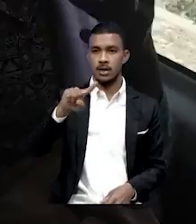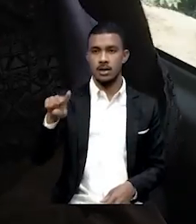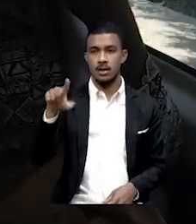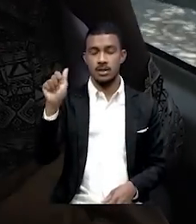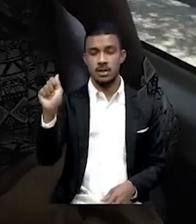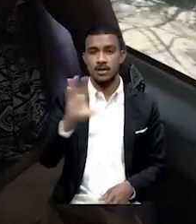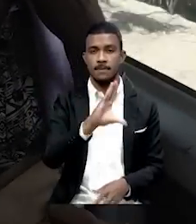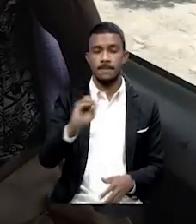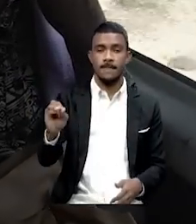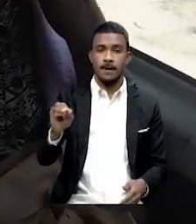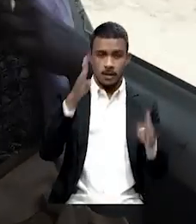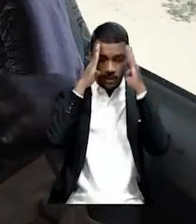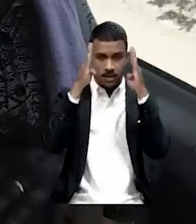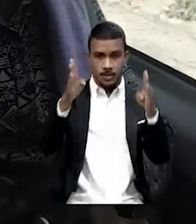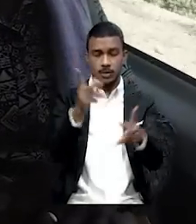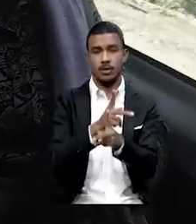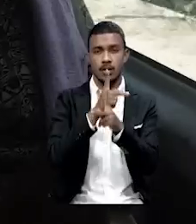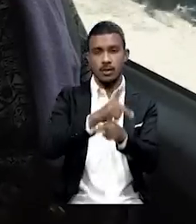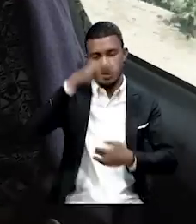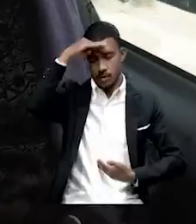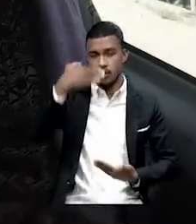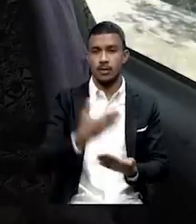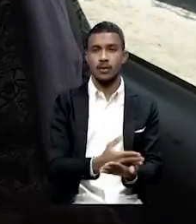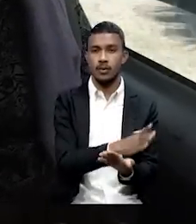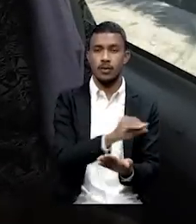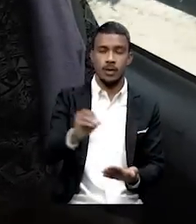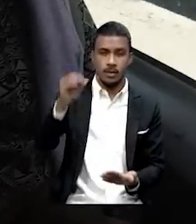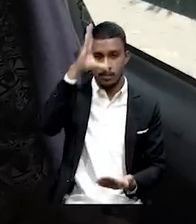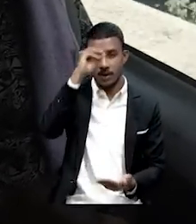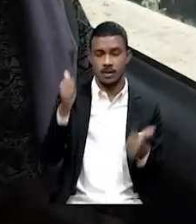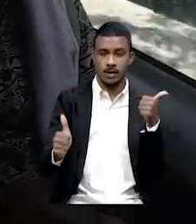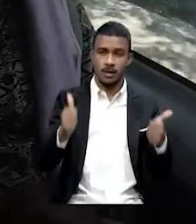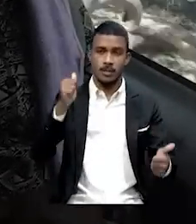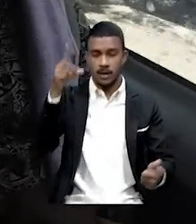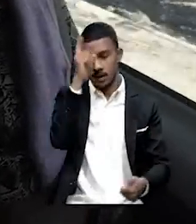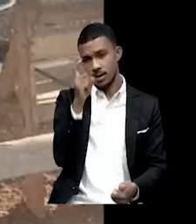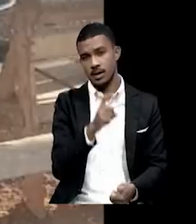Atu tau matam ba Teresa ni wang mane ni be ho otas kiik fointinang hat.